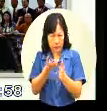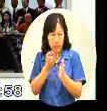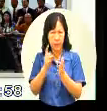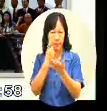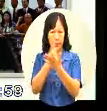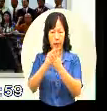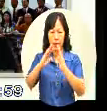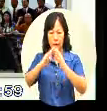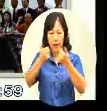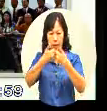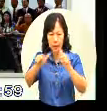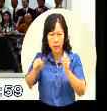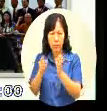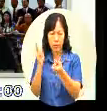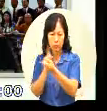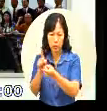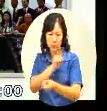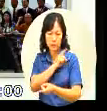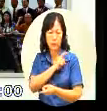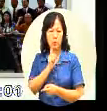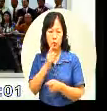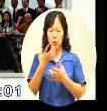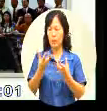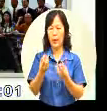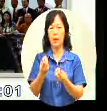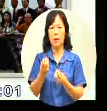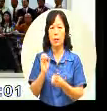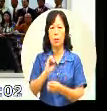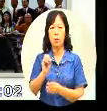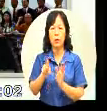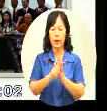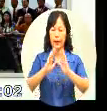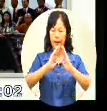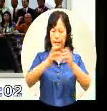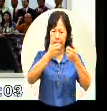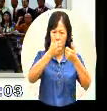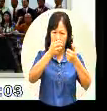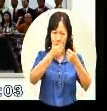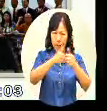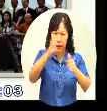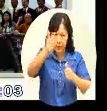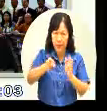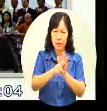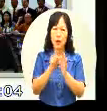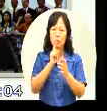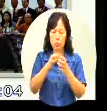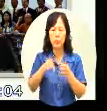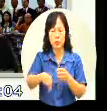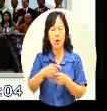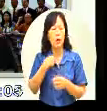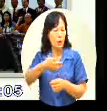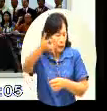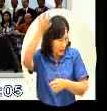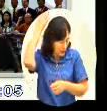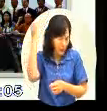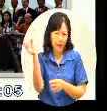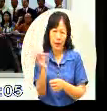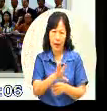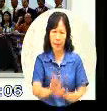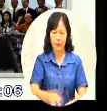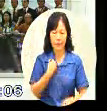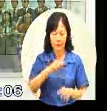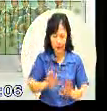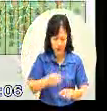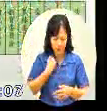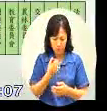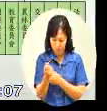没有人针对议会预算发表过意见。啊，既然议长这样讲，我就以前没有看过，就这次就认真看一